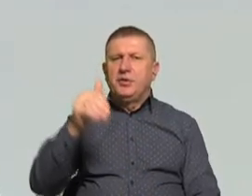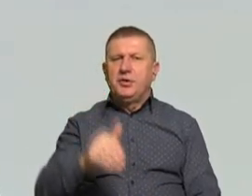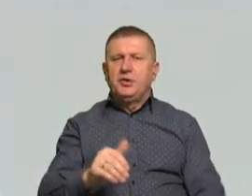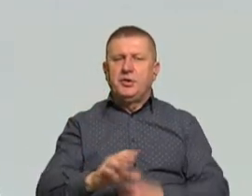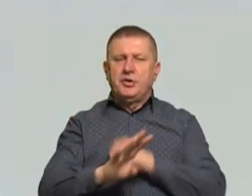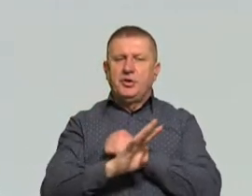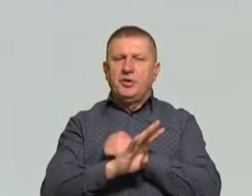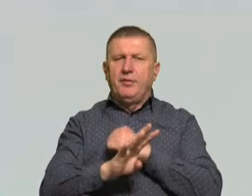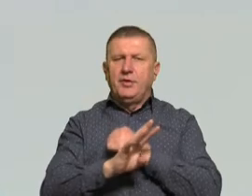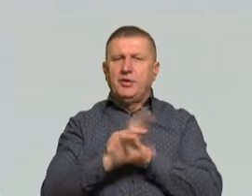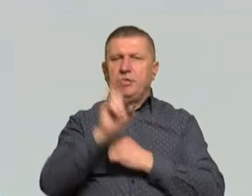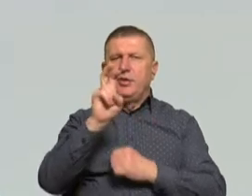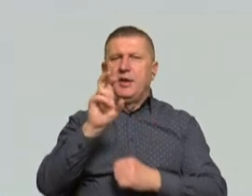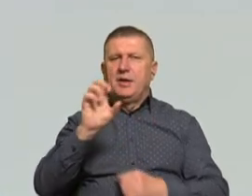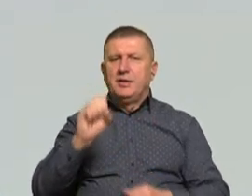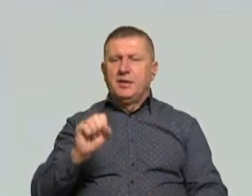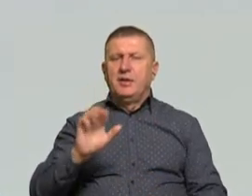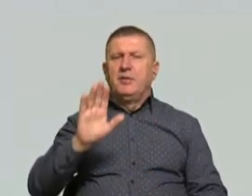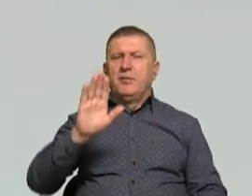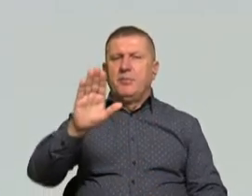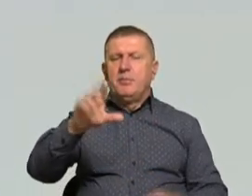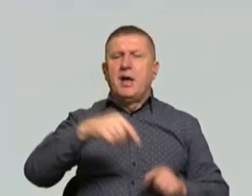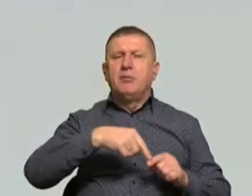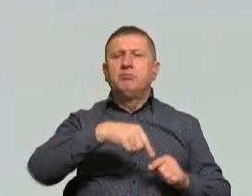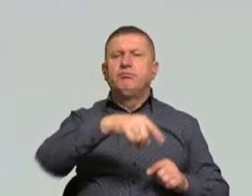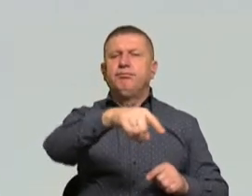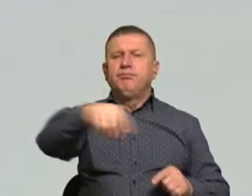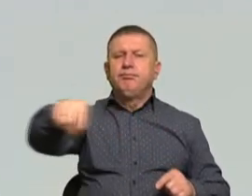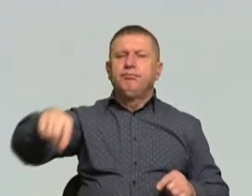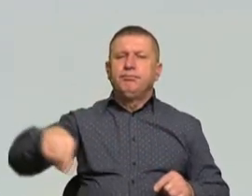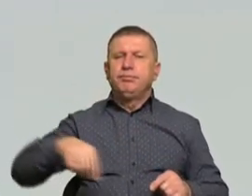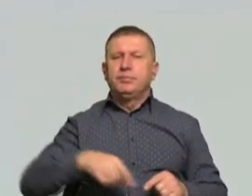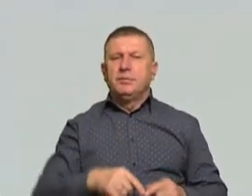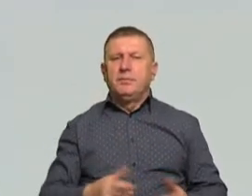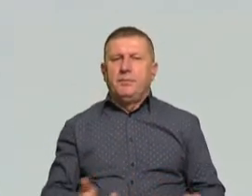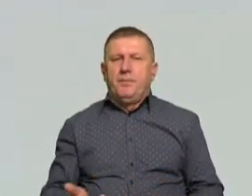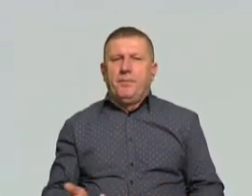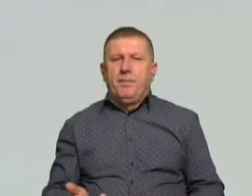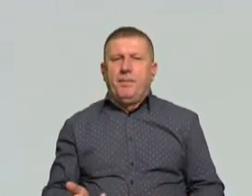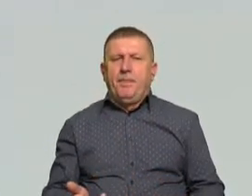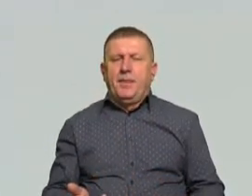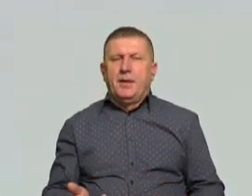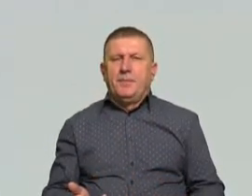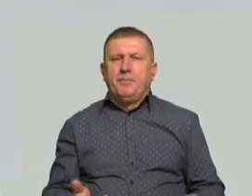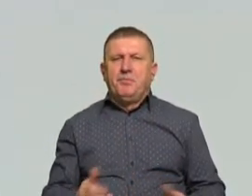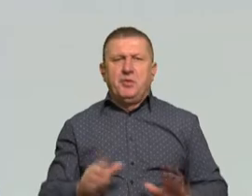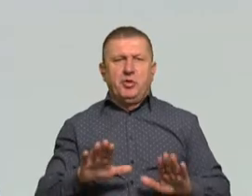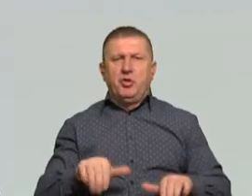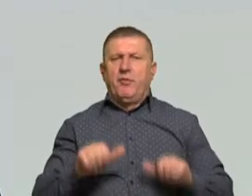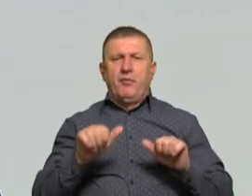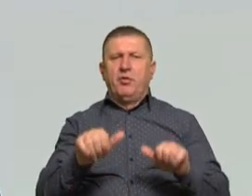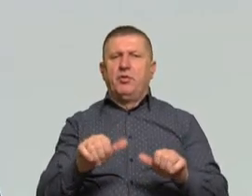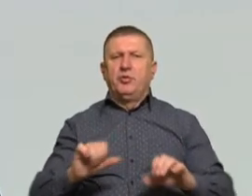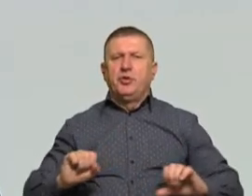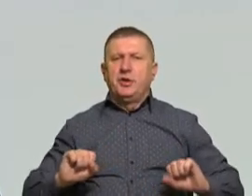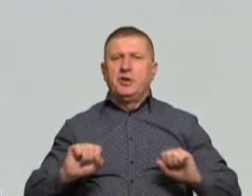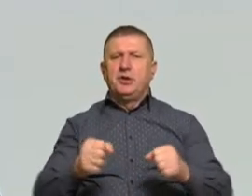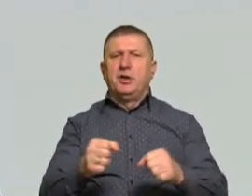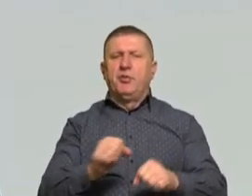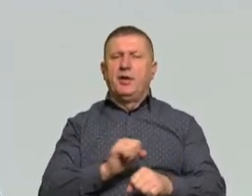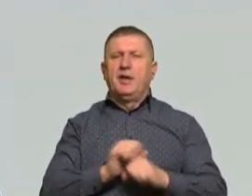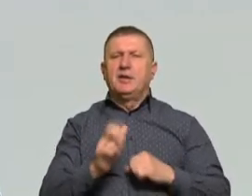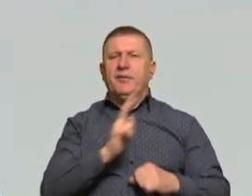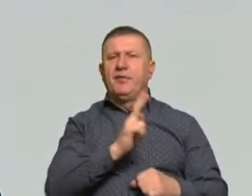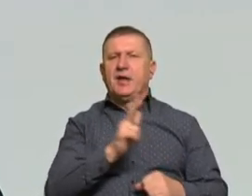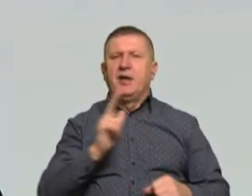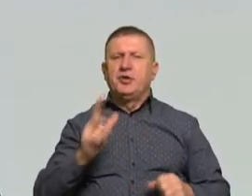5090 hektarów jest objęte planem przestrzennego zagospodarowania. Więc jak gdyby dowolność działania jest w każdej